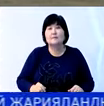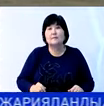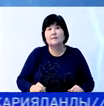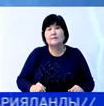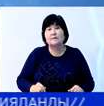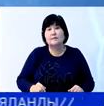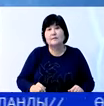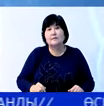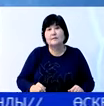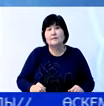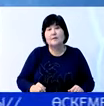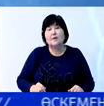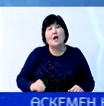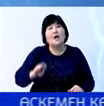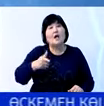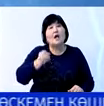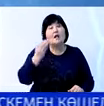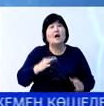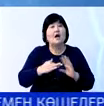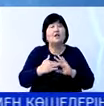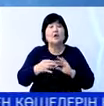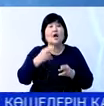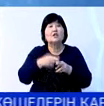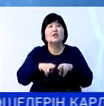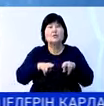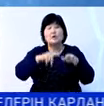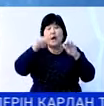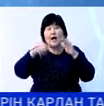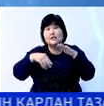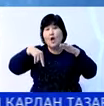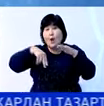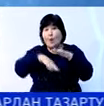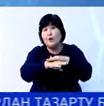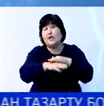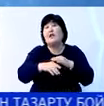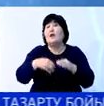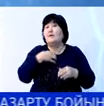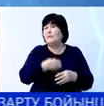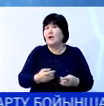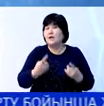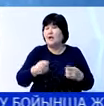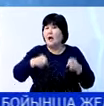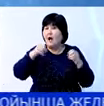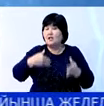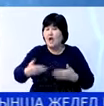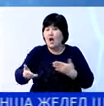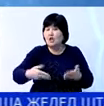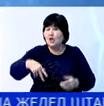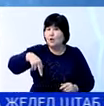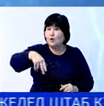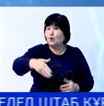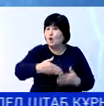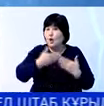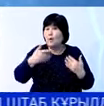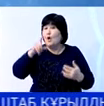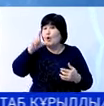телеарнасы. Жалағаш ауданындағы темір жолдың астына салынған өткел өзекті мәселе болып тұр. Арнайы жаяу жүргіншілер жолы